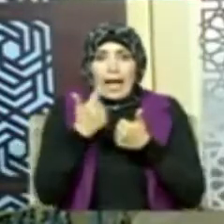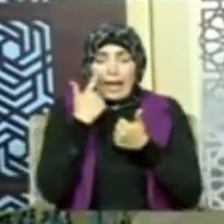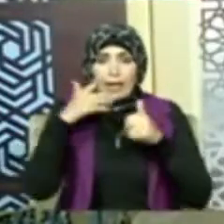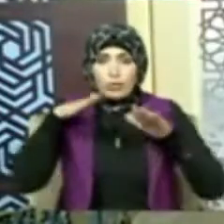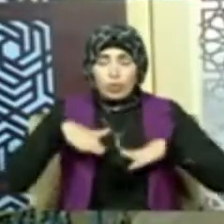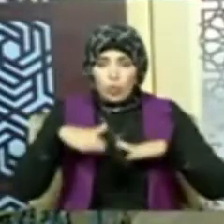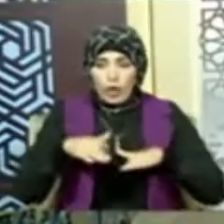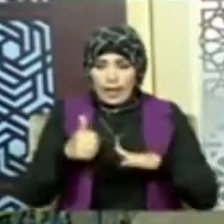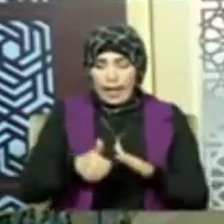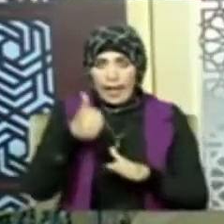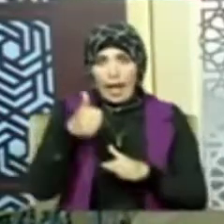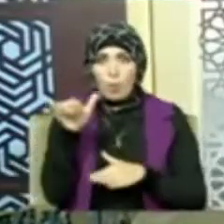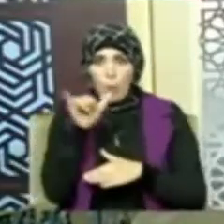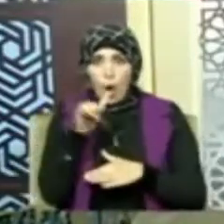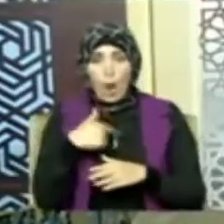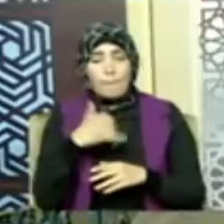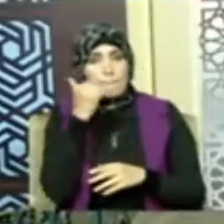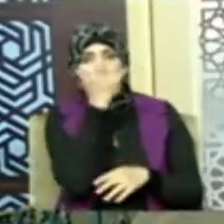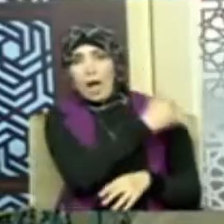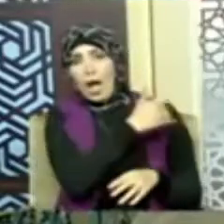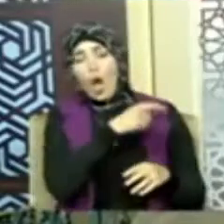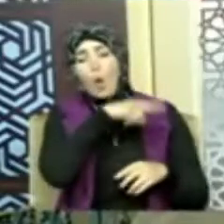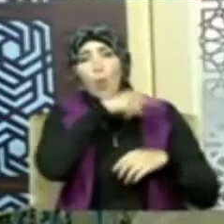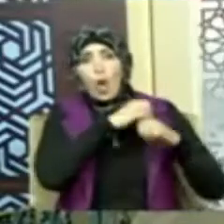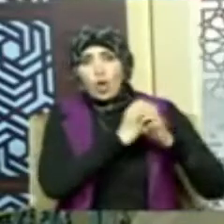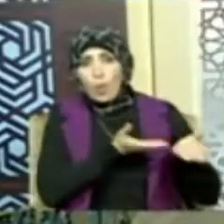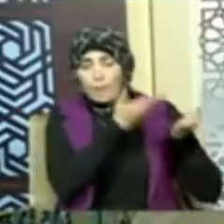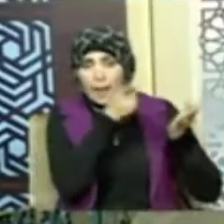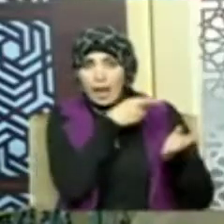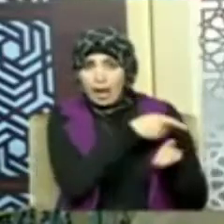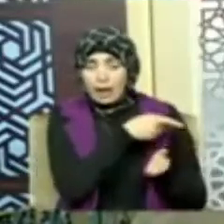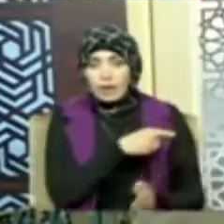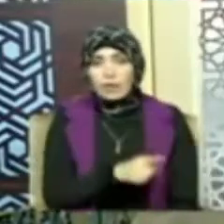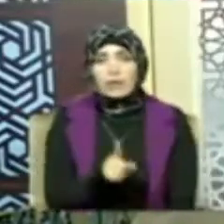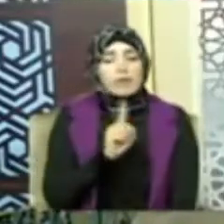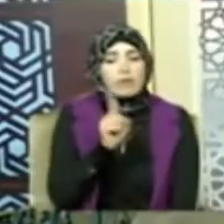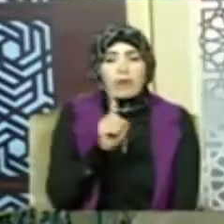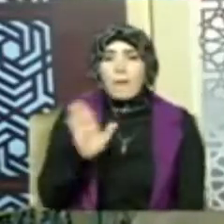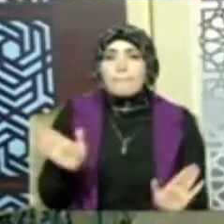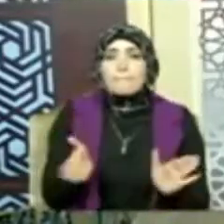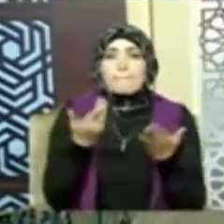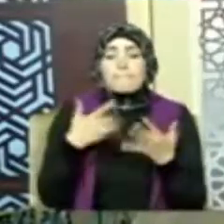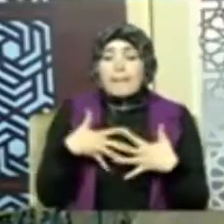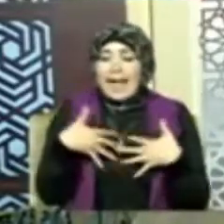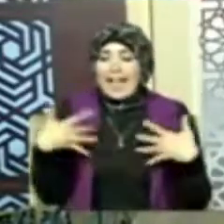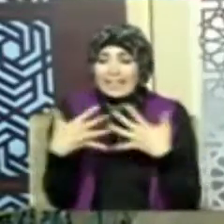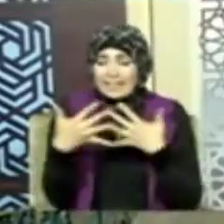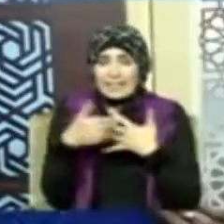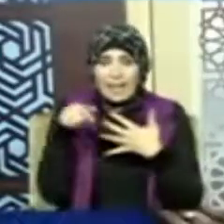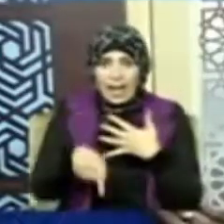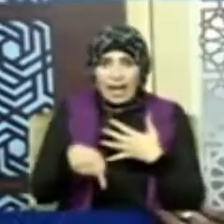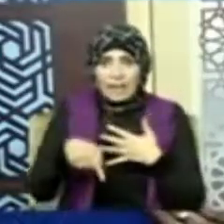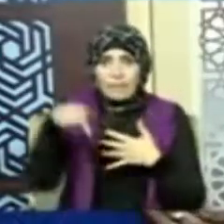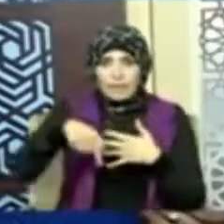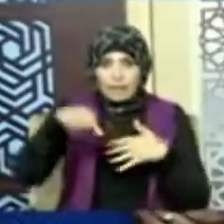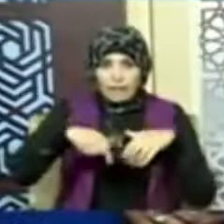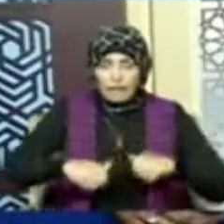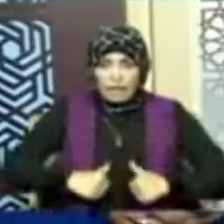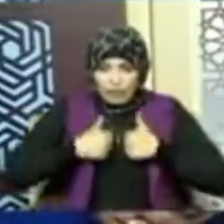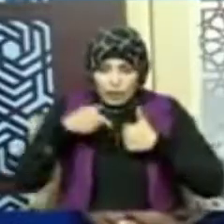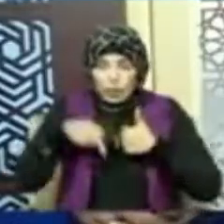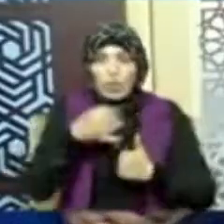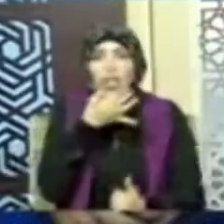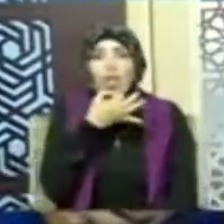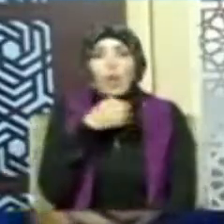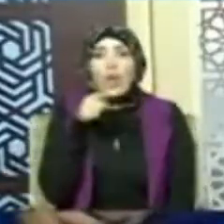الآخرة؟ فما متاع الحياة الدنيا في الآخرة إلا قليل. إلا